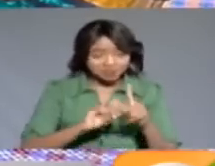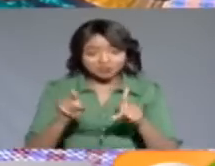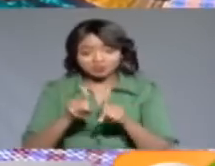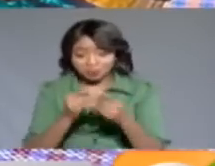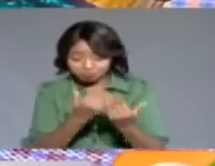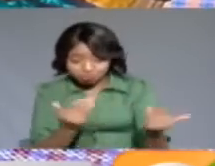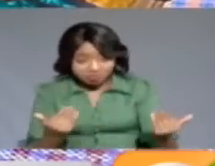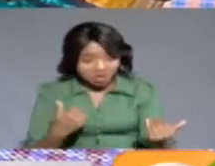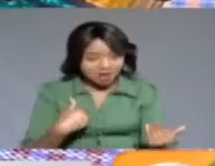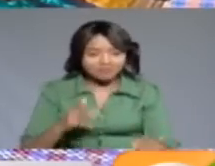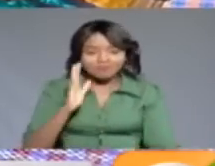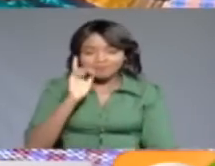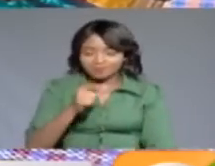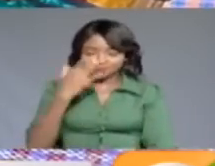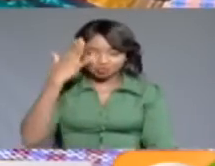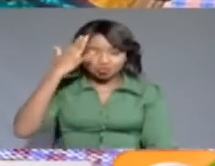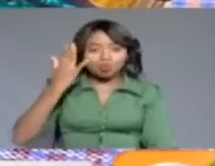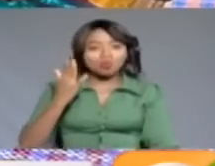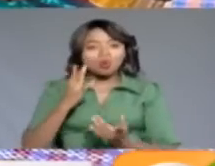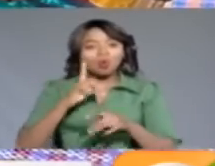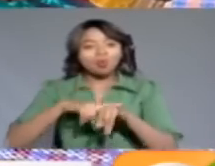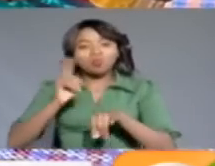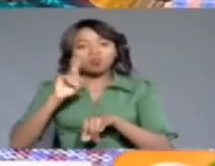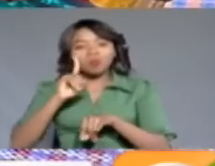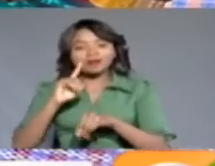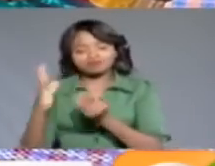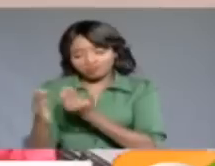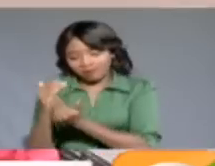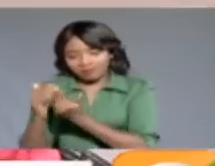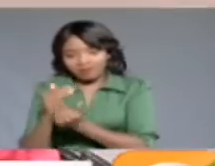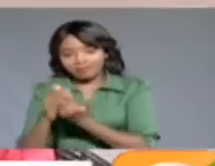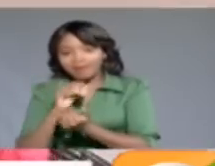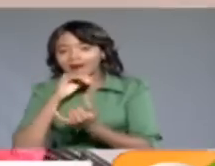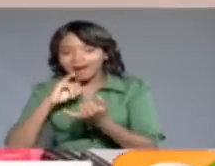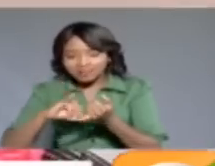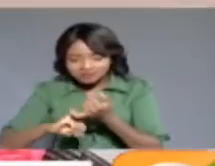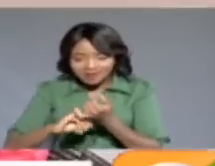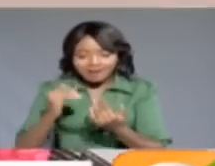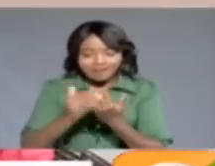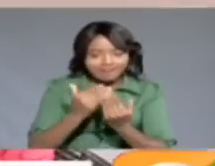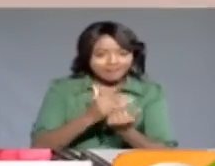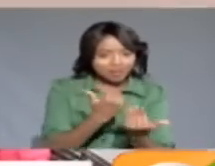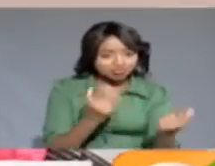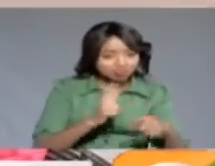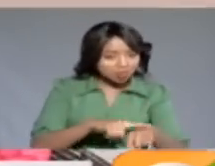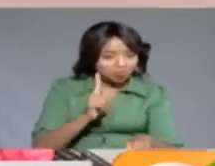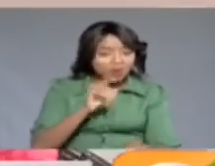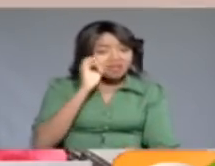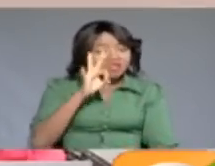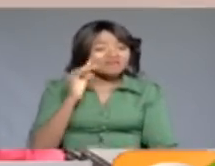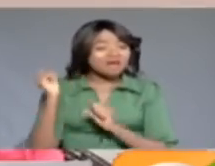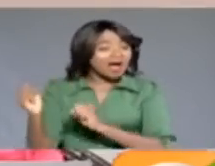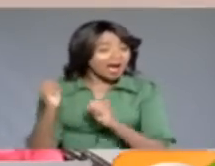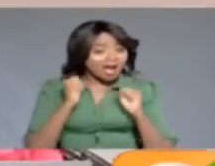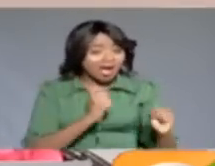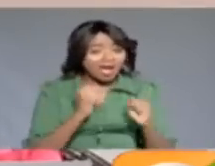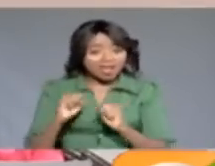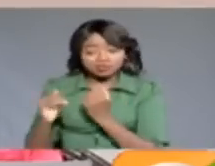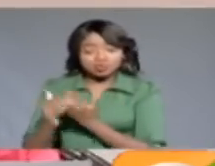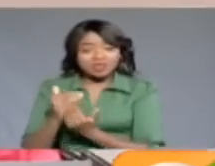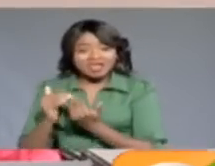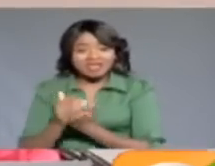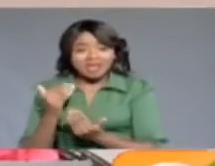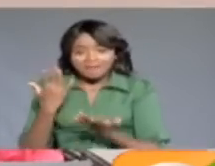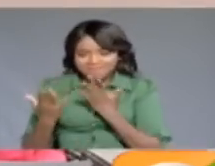ni siku ya watoto na hii ni siku ya baba yao. Kama hutatenga muda wa kuona kwamba unaweza kuketi na mume wako na ukaona kwamba umekaa naye kwa muda